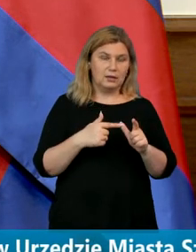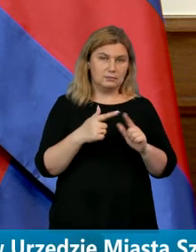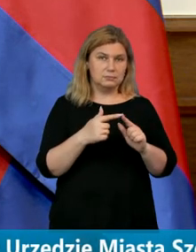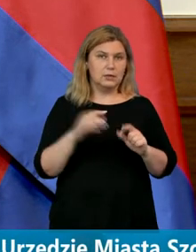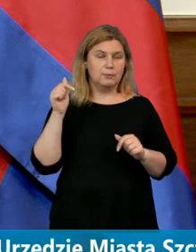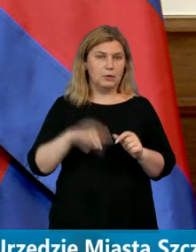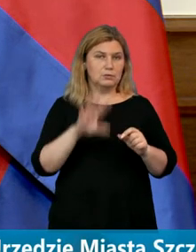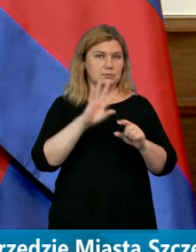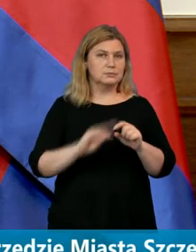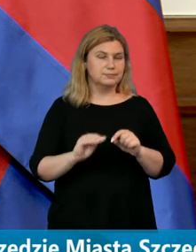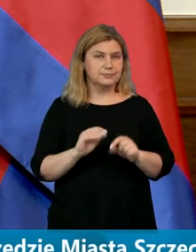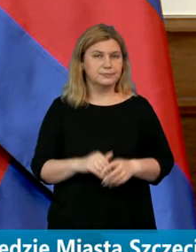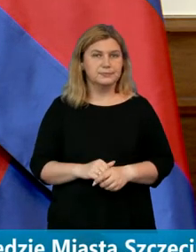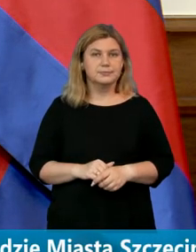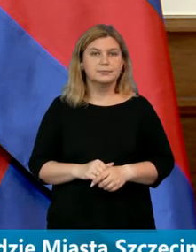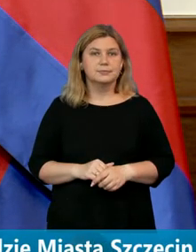powoli eliminować.